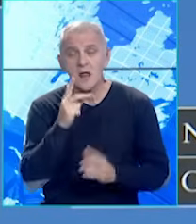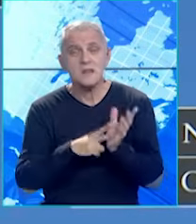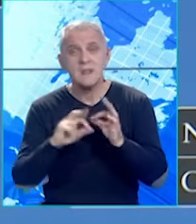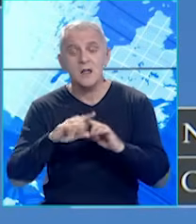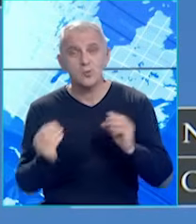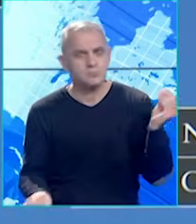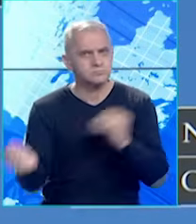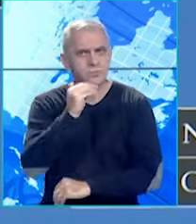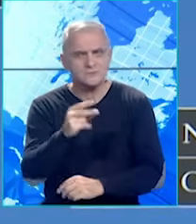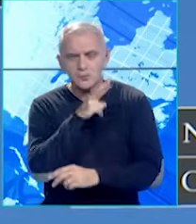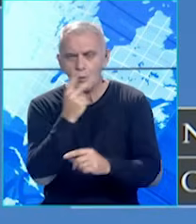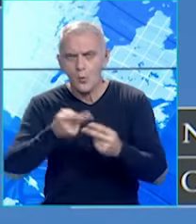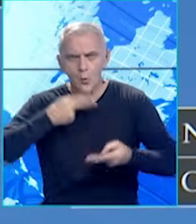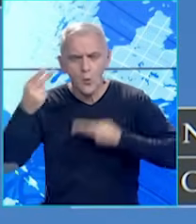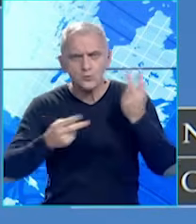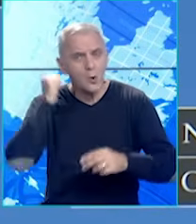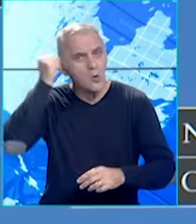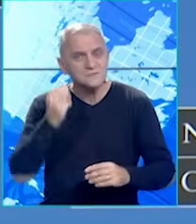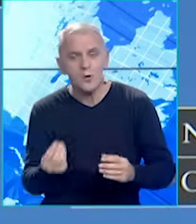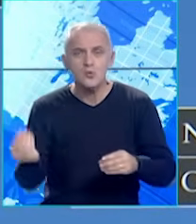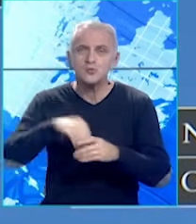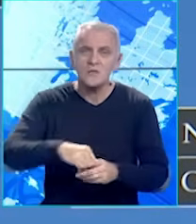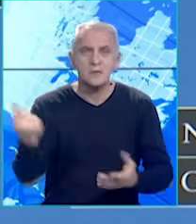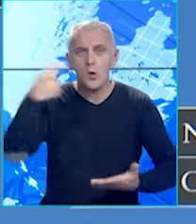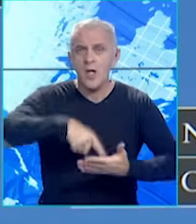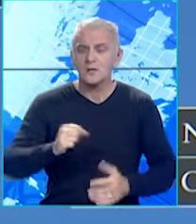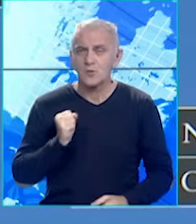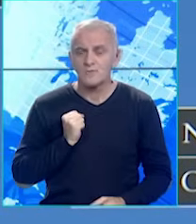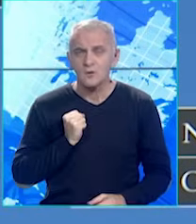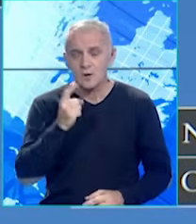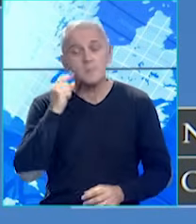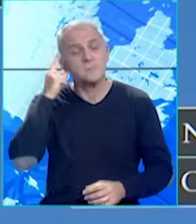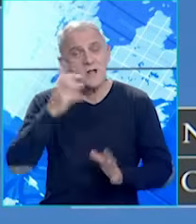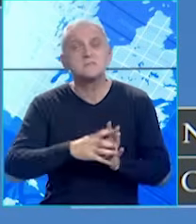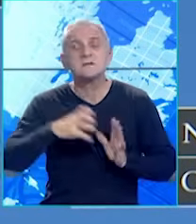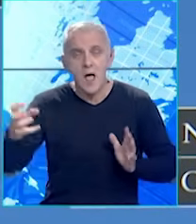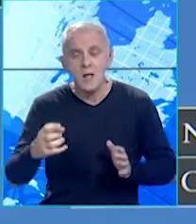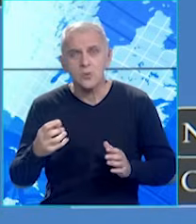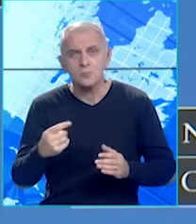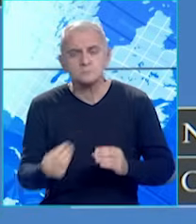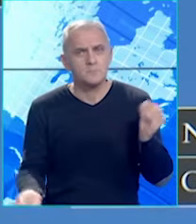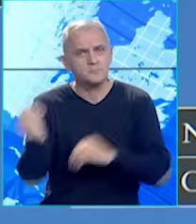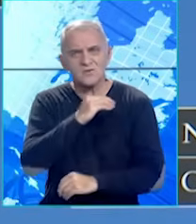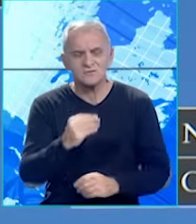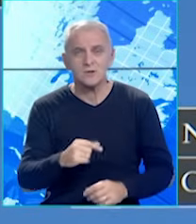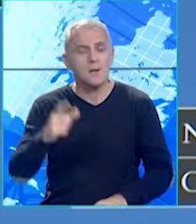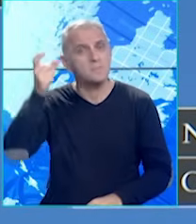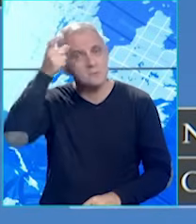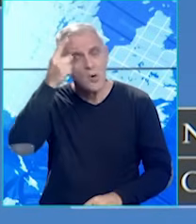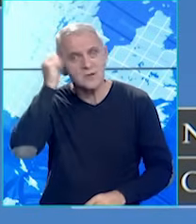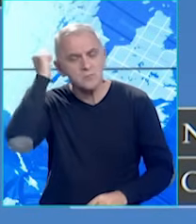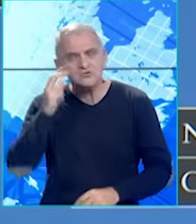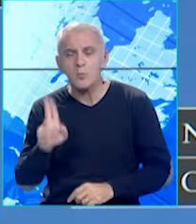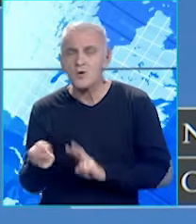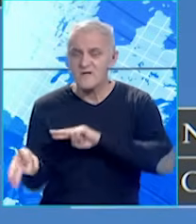povećao nazočnost na Kosovu za dodatnih 1000 vojnika. Razmatramo i trajnije povećanje naše nazočnosti. Beograd i Priština se moraju